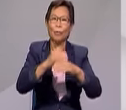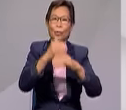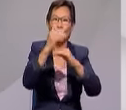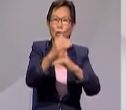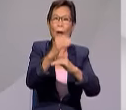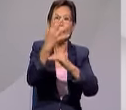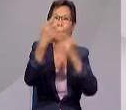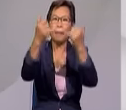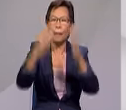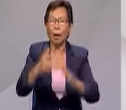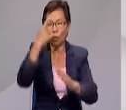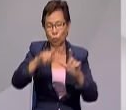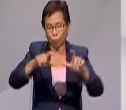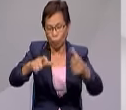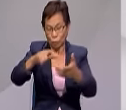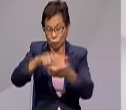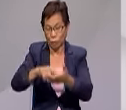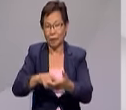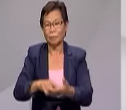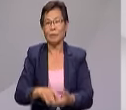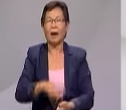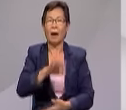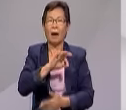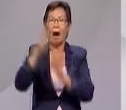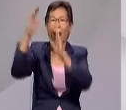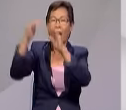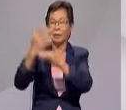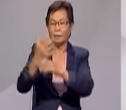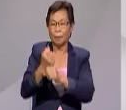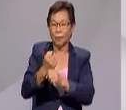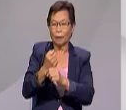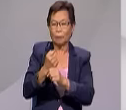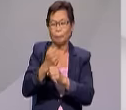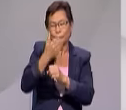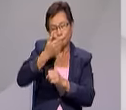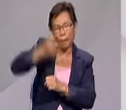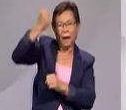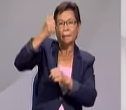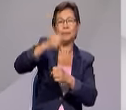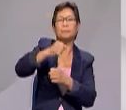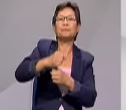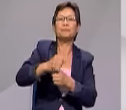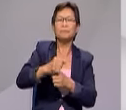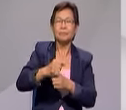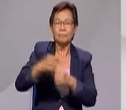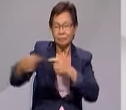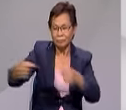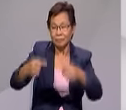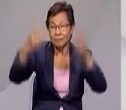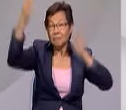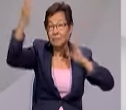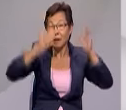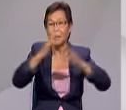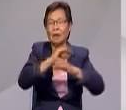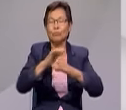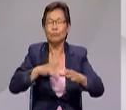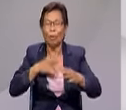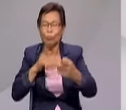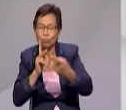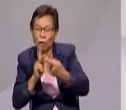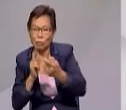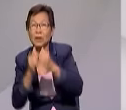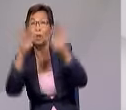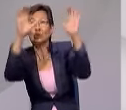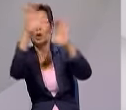impon untuk pasukan ini. Bonovat berharap mampu memberikan yang terbaik di musim pertamanya beraksi di Malaysia termasuk menyesuaikan diri dengan keadaan